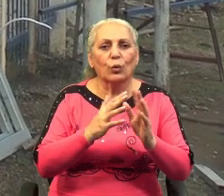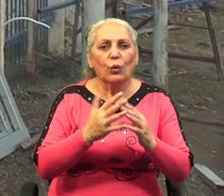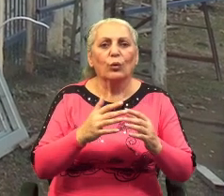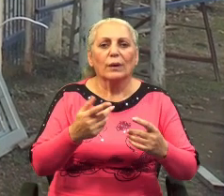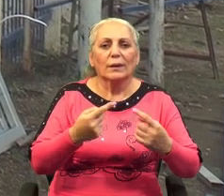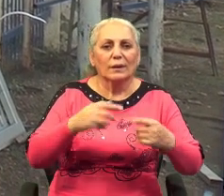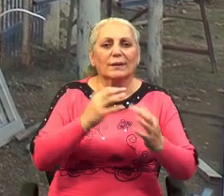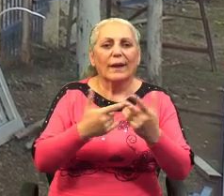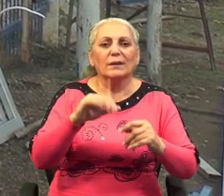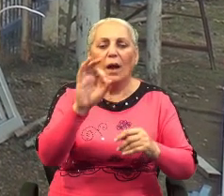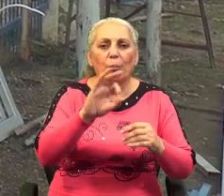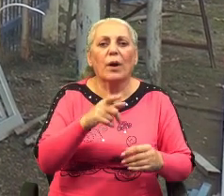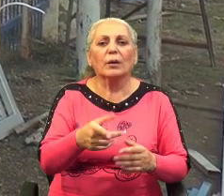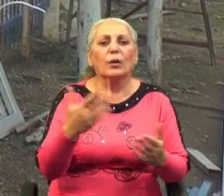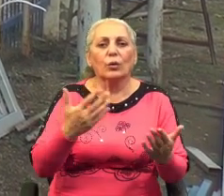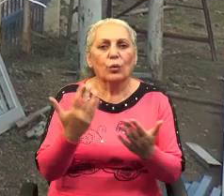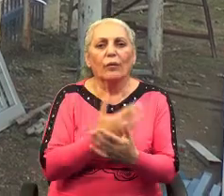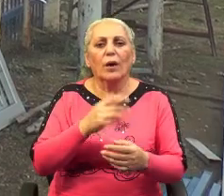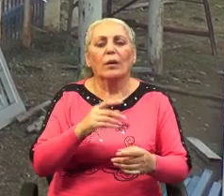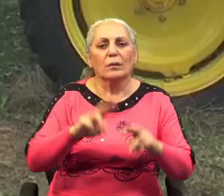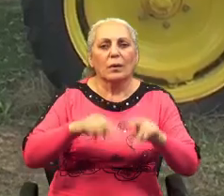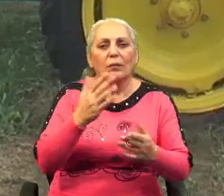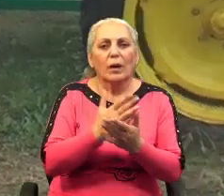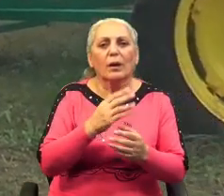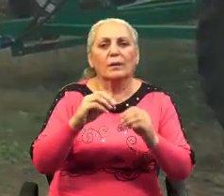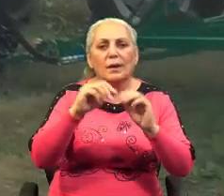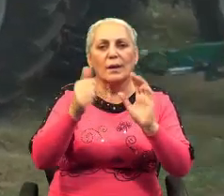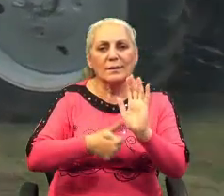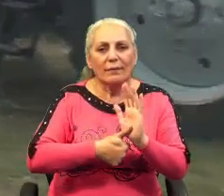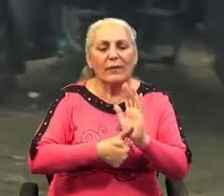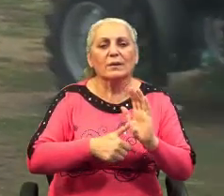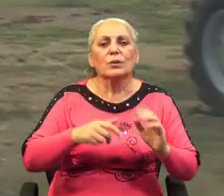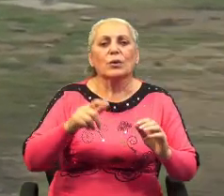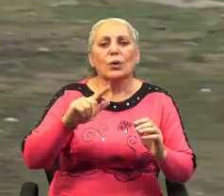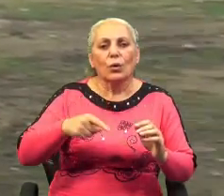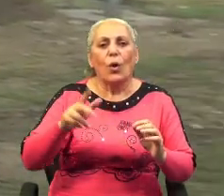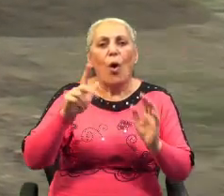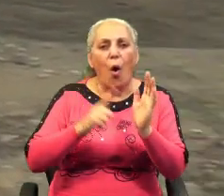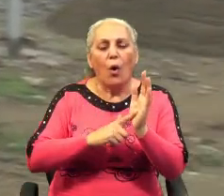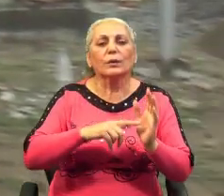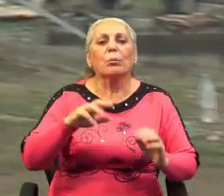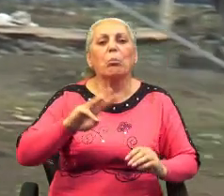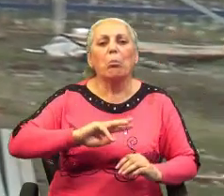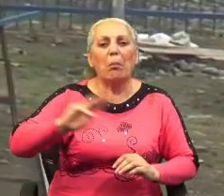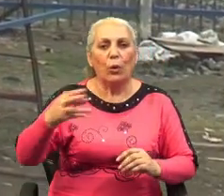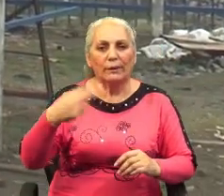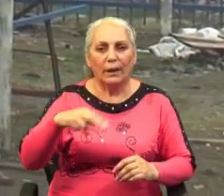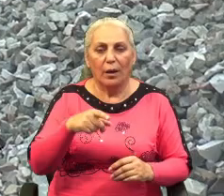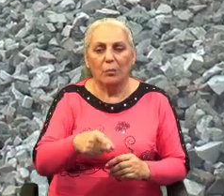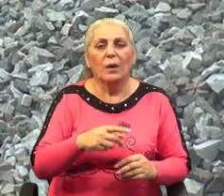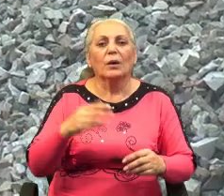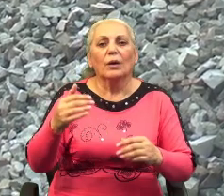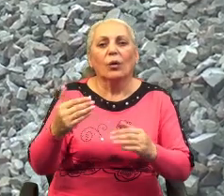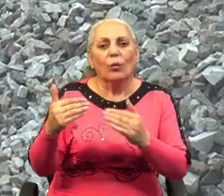ծածկարան կայանատեղի է կառուցվում, նախահաշվային արժեքն էլ 16.7 միլիոն դրամ է, խոշորացված համայնքի կենտրոնում